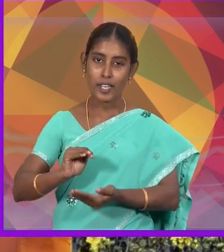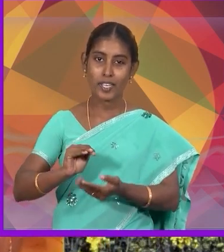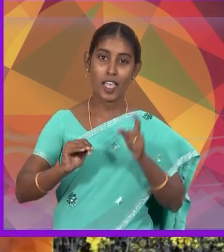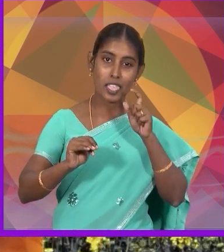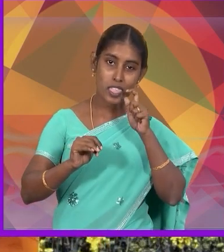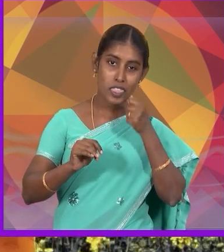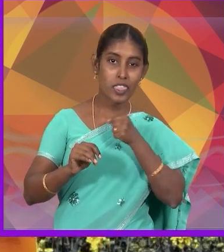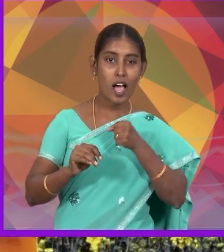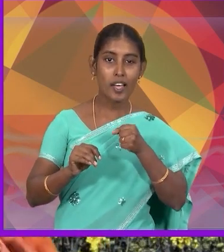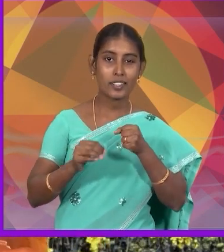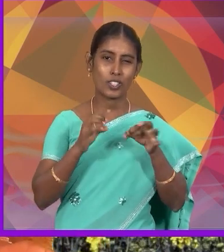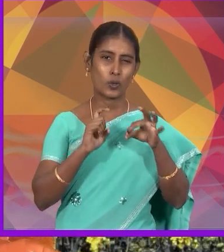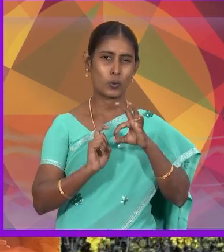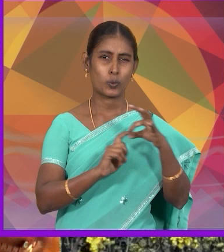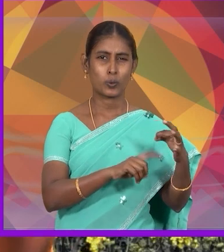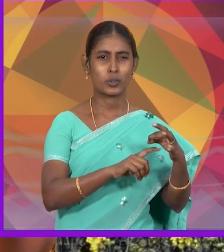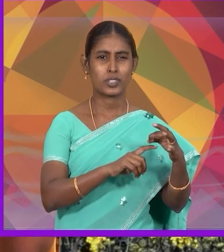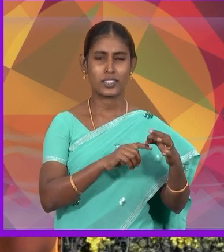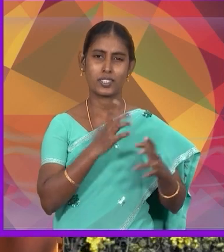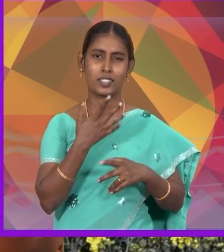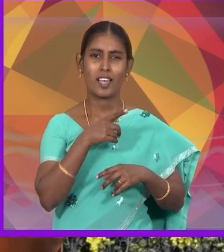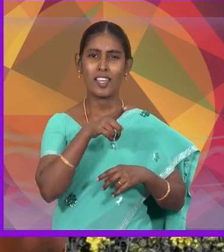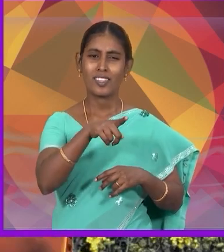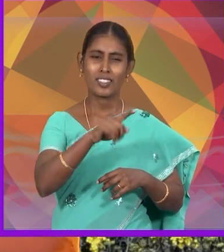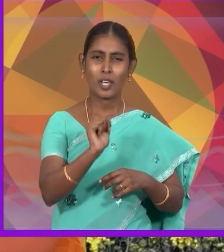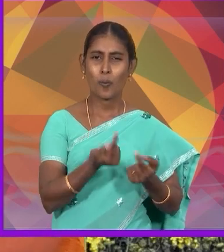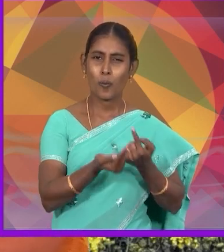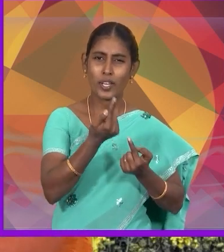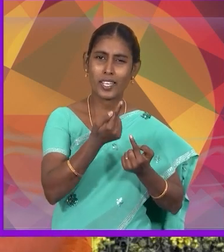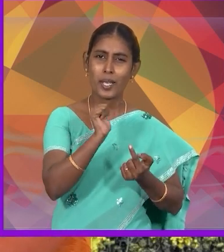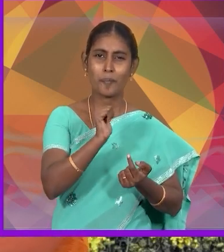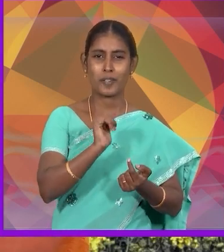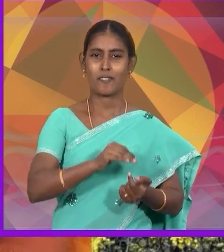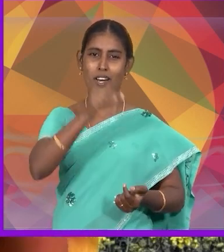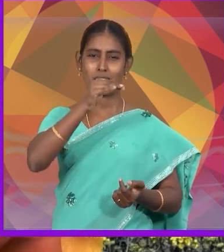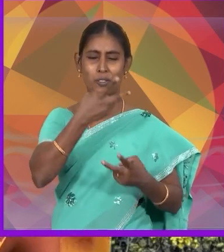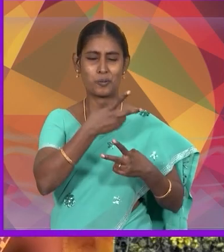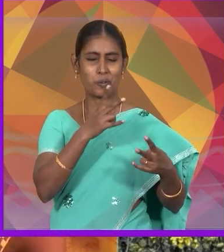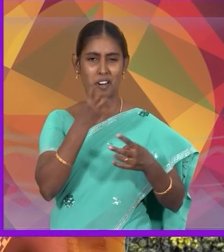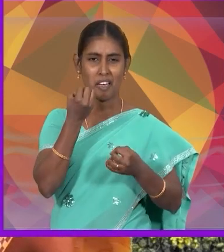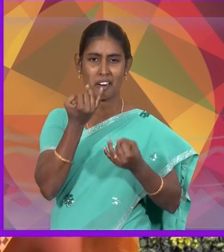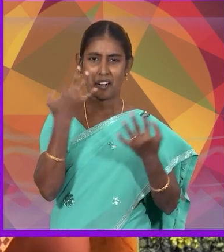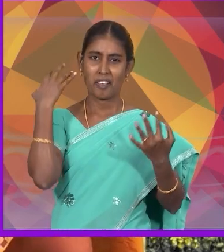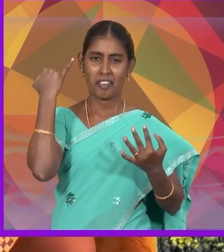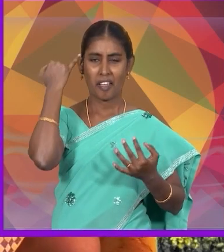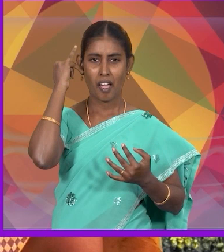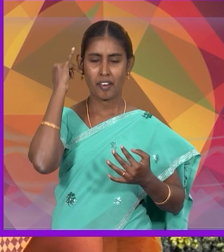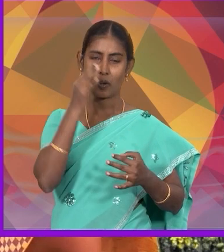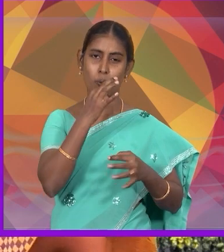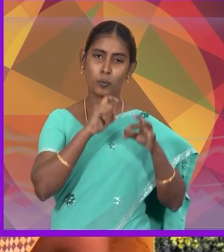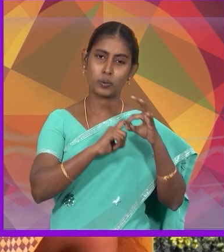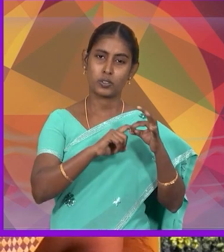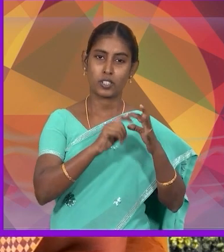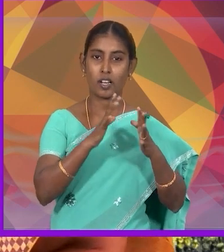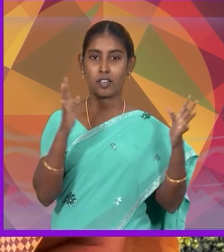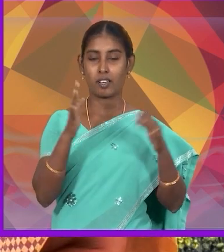போல அந்த பையன் தாத்தா கிட்ட, இது ஏன் இப்படி வளருது, இது இன்னைக்கு இருக்கு, இது ஓயாமா இருக்கு அப்படின்னு சொல்லி சொல்லுவாங்க. காலையில ஒரு முறை அந்த வயலை சுற்றி வந்துட்டு